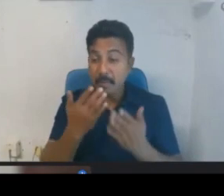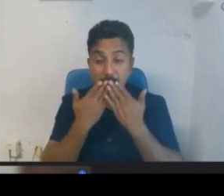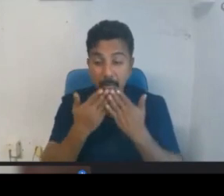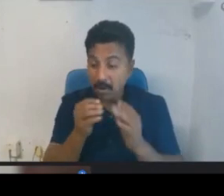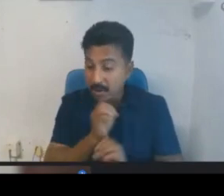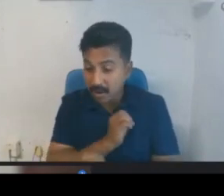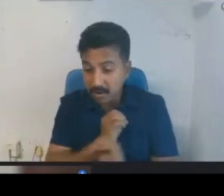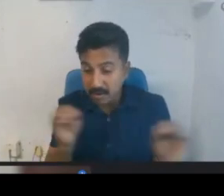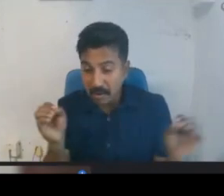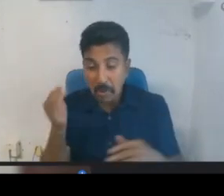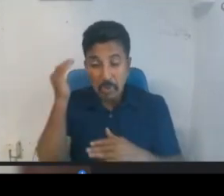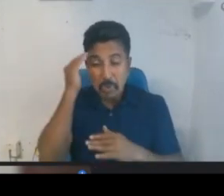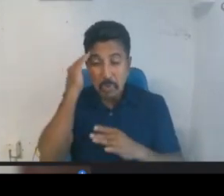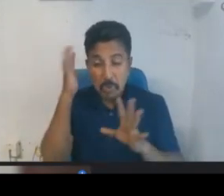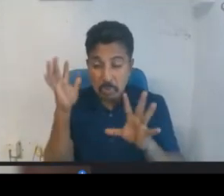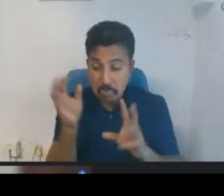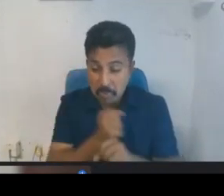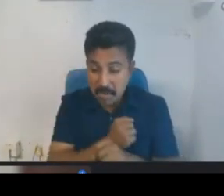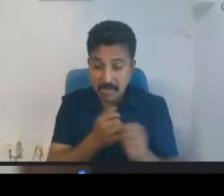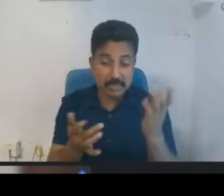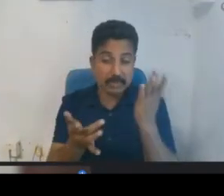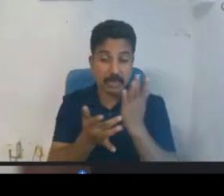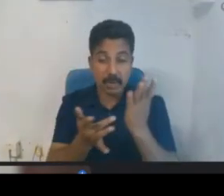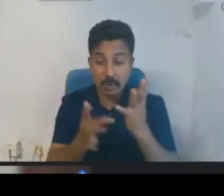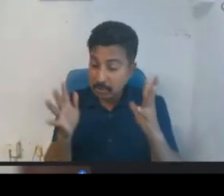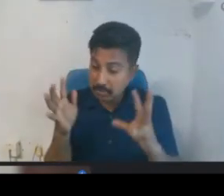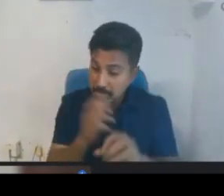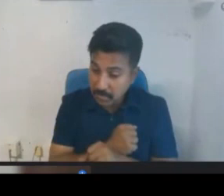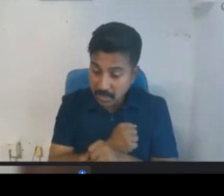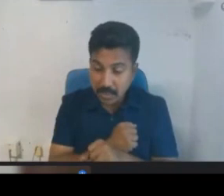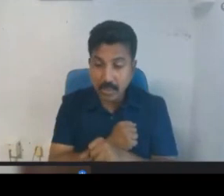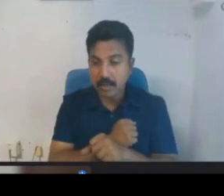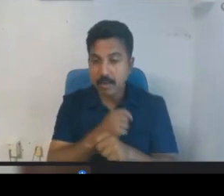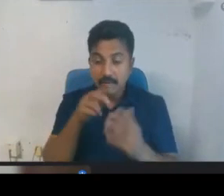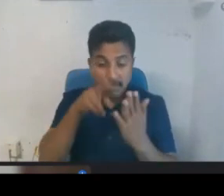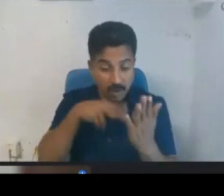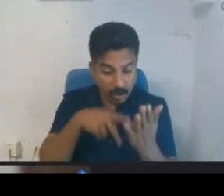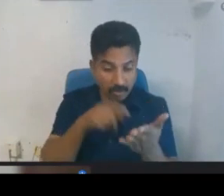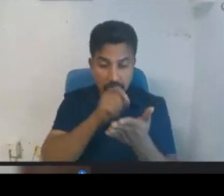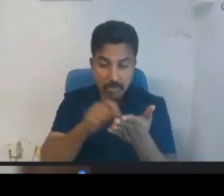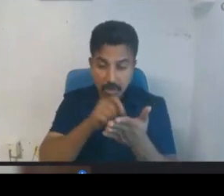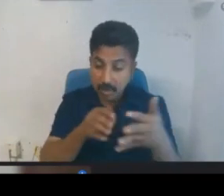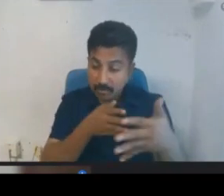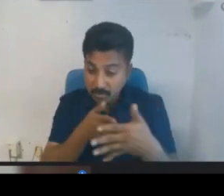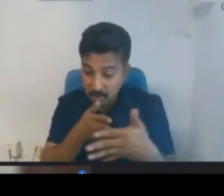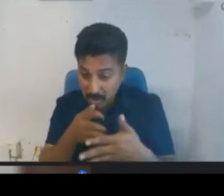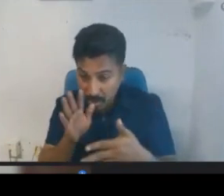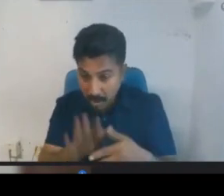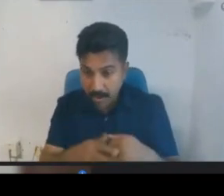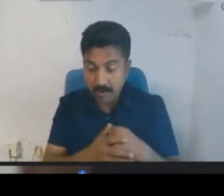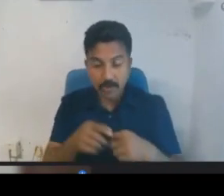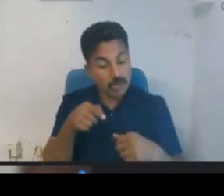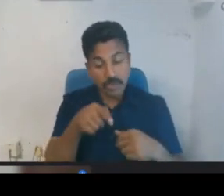നിരക്ഷരായിട്ടുള്ള അല്ലെങ്കിൽ കൂടുതൽ ടെക്നിക്കൽ പരമായിട്ടുള്ള അറിവില്ലാത്ത ആൾക്കാരാണ് അല്ലെങ്കിൽ വായിക്കാനോ എഴുതാനോ ബുദ്ധിമുട്ടുള്ള ആൾക്കാരാണെങ്കിൽ